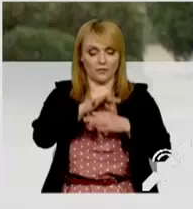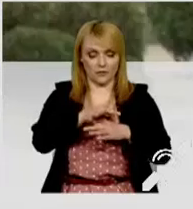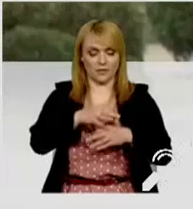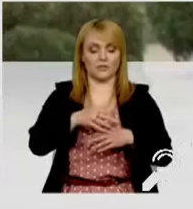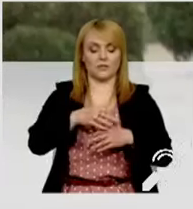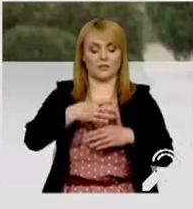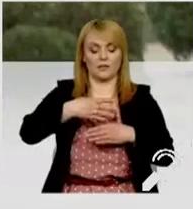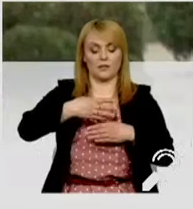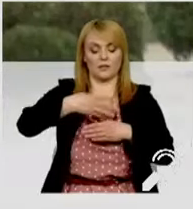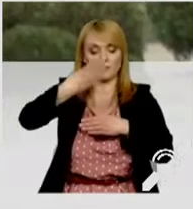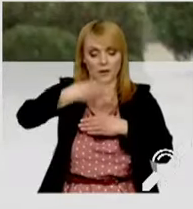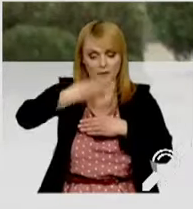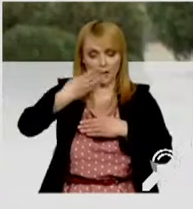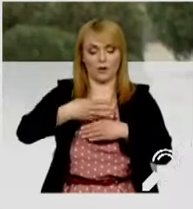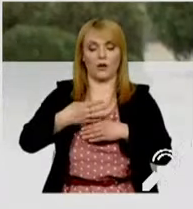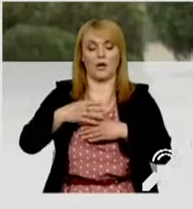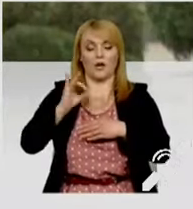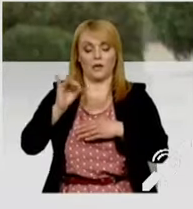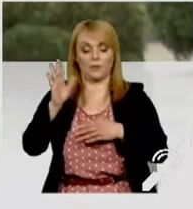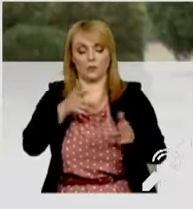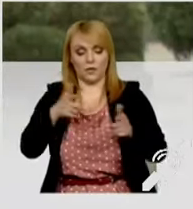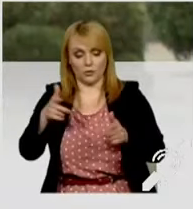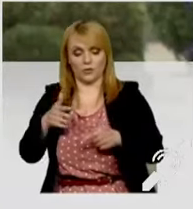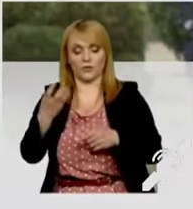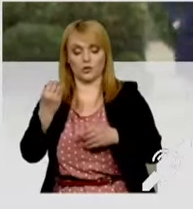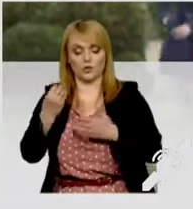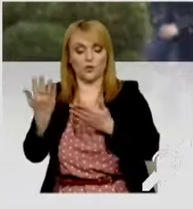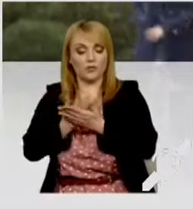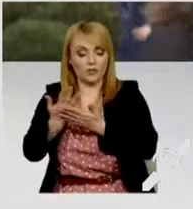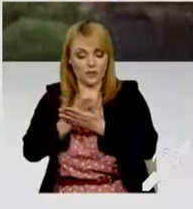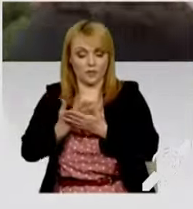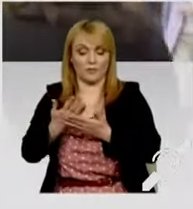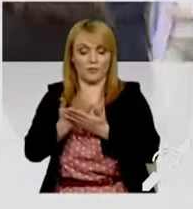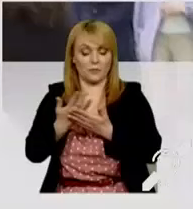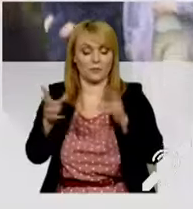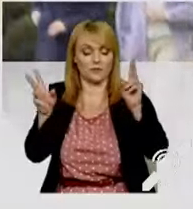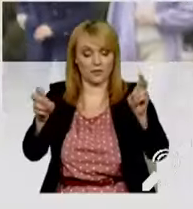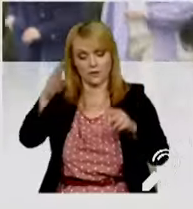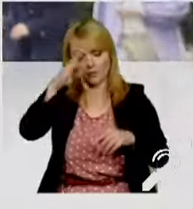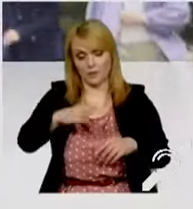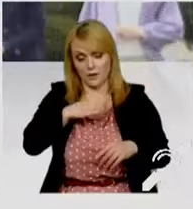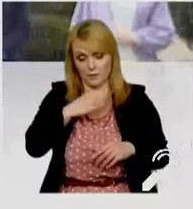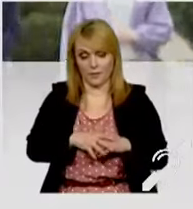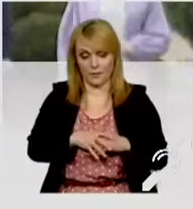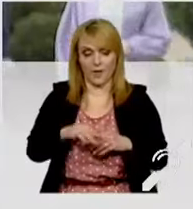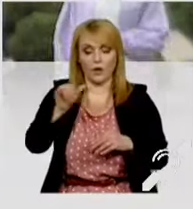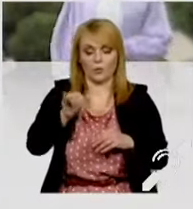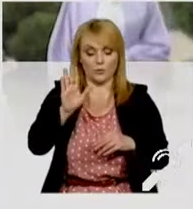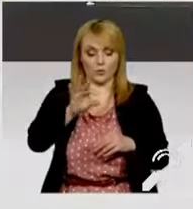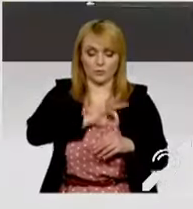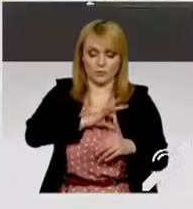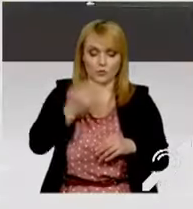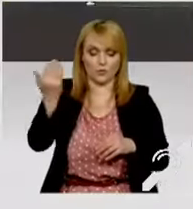filme. Deci spectacolul Tata, spectacolul Pomul Vieții, filmele Totul Putea Fi Altfel de Valeriu